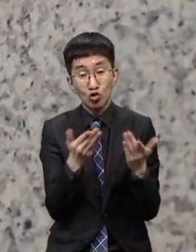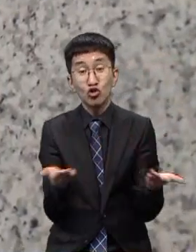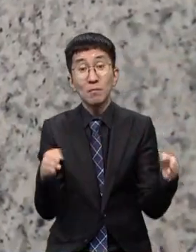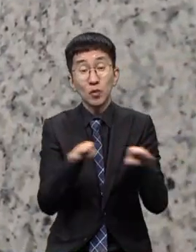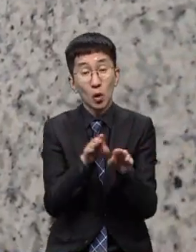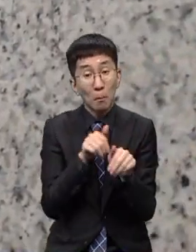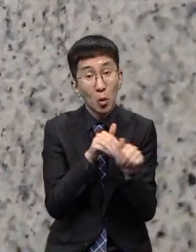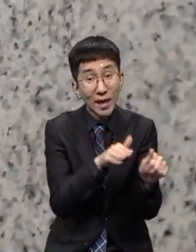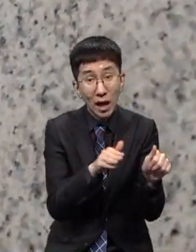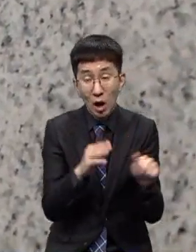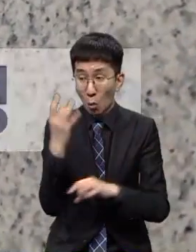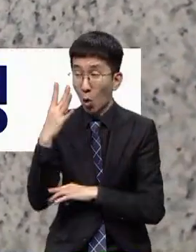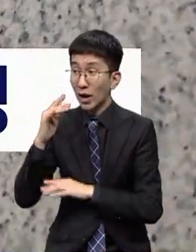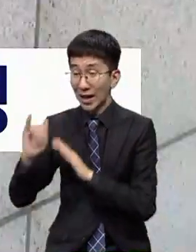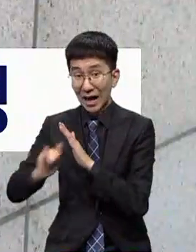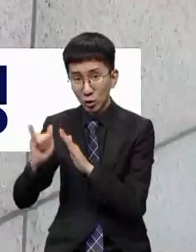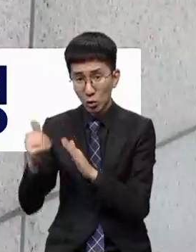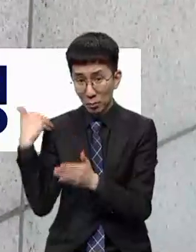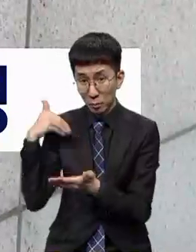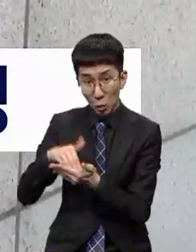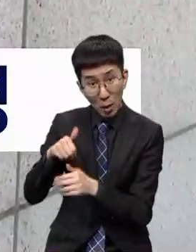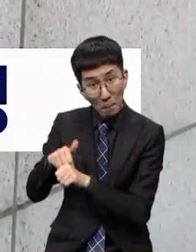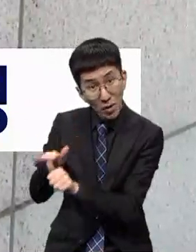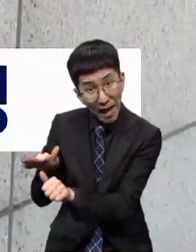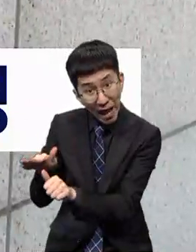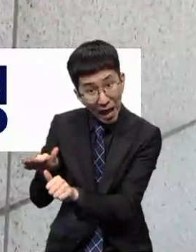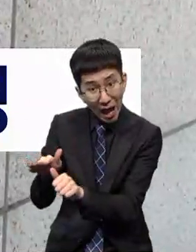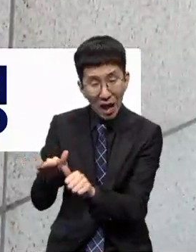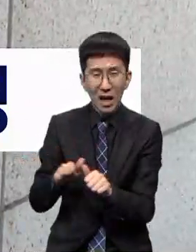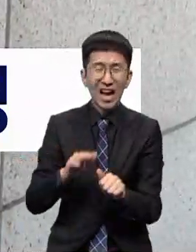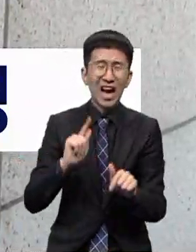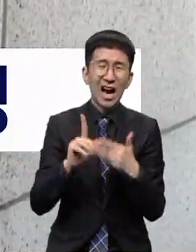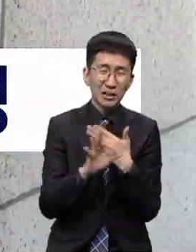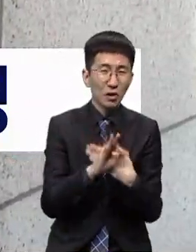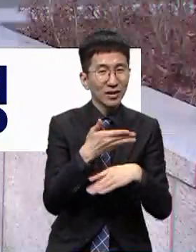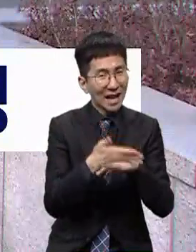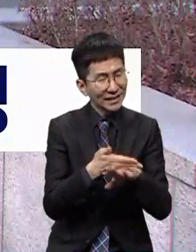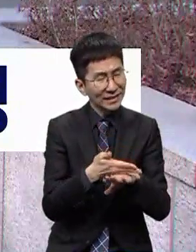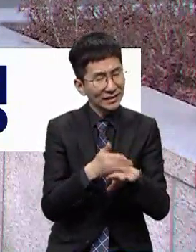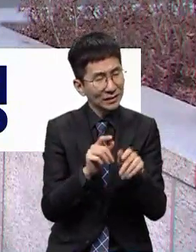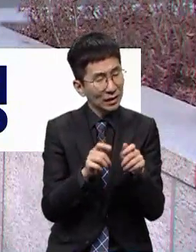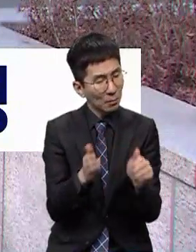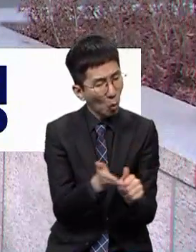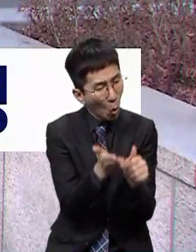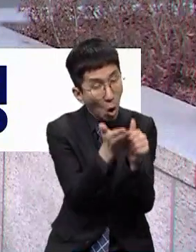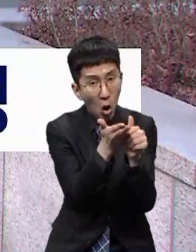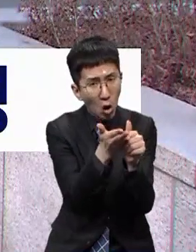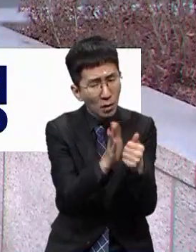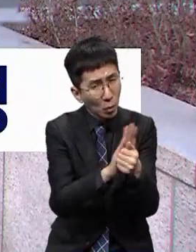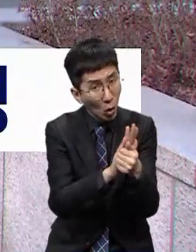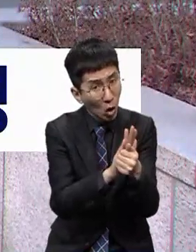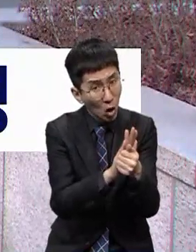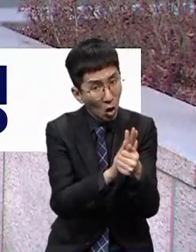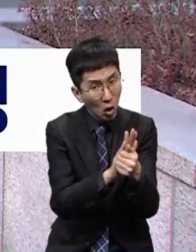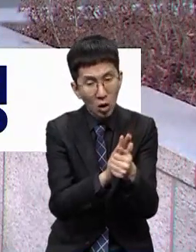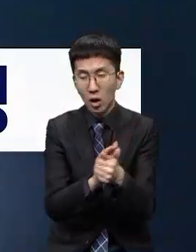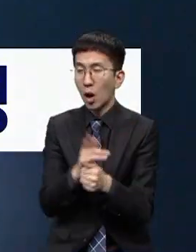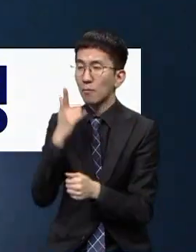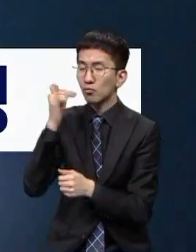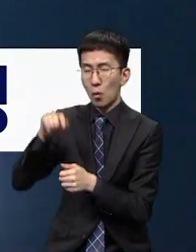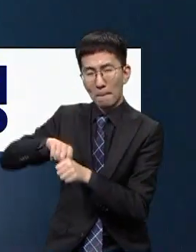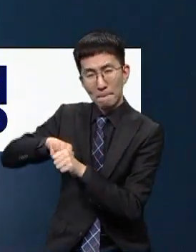아이들을 원래 가정에 돌려보낼지 양육시설 같은 장기 보호시설로 보낼지는 부모에 대한 형사처벌